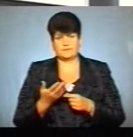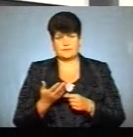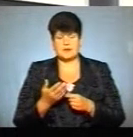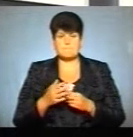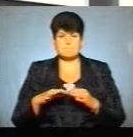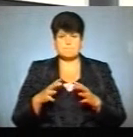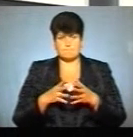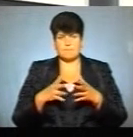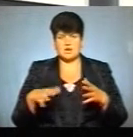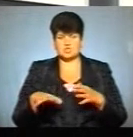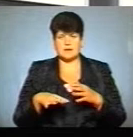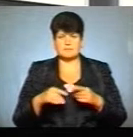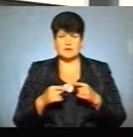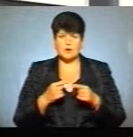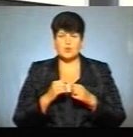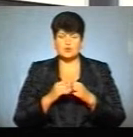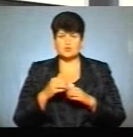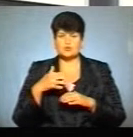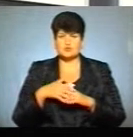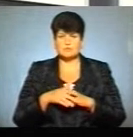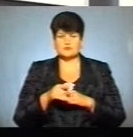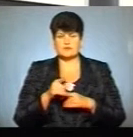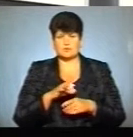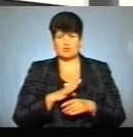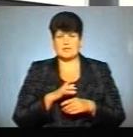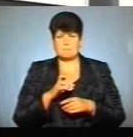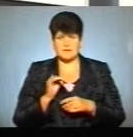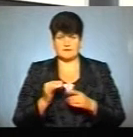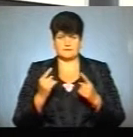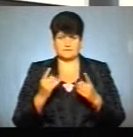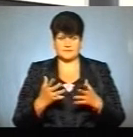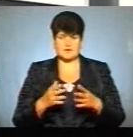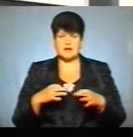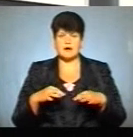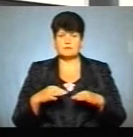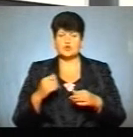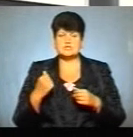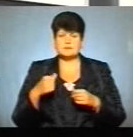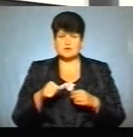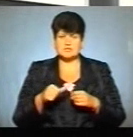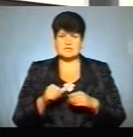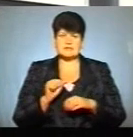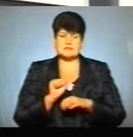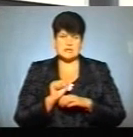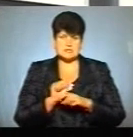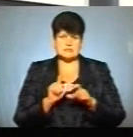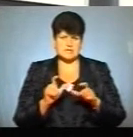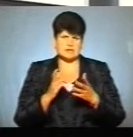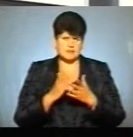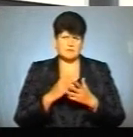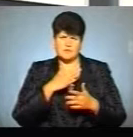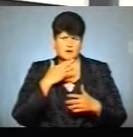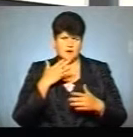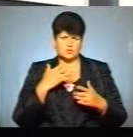масштаби тих наслідків, проте кожен з нас розуміє, що вони би були значними. Адже автозаправочна станція, на якій зберігається дуже велика